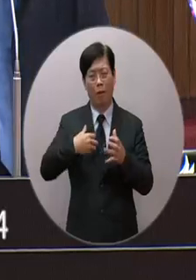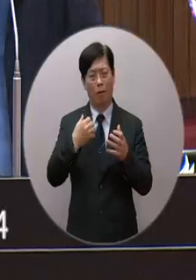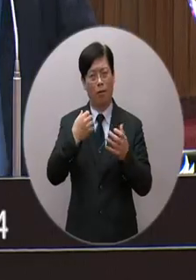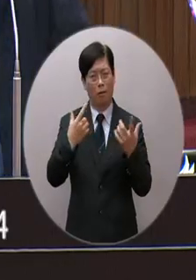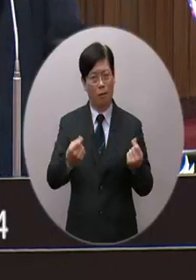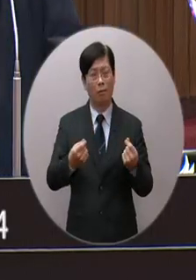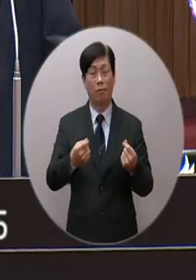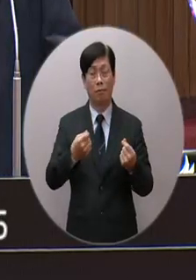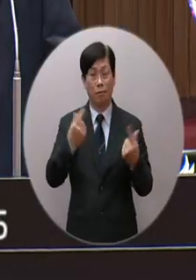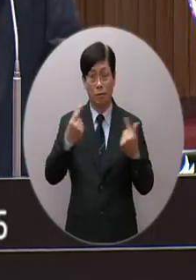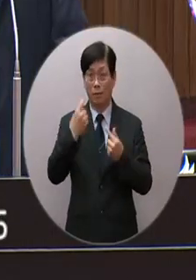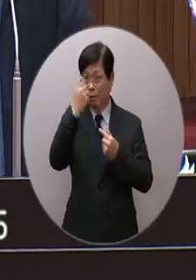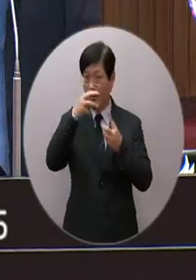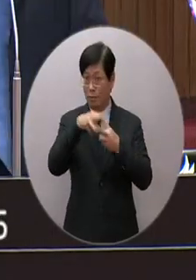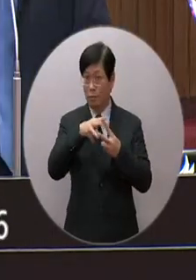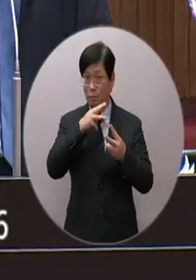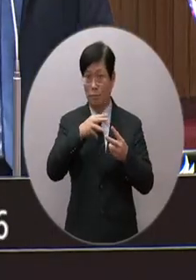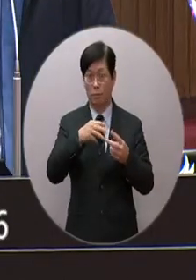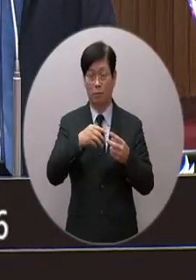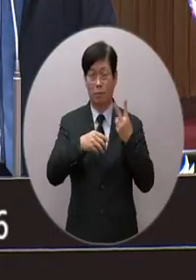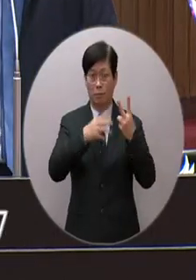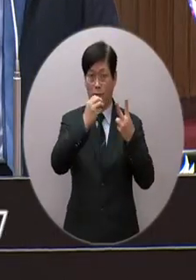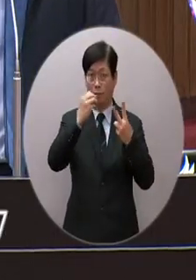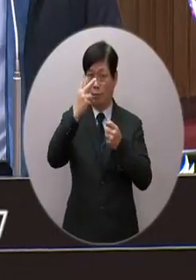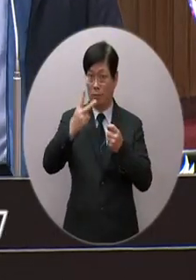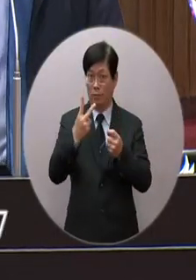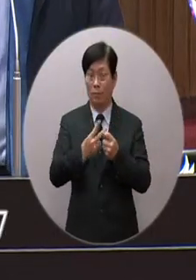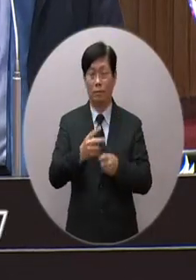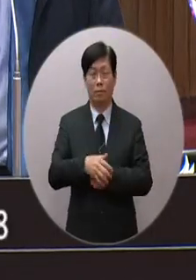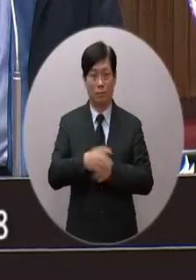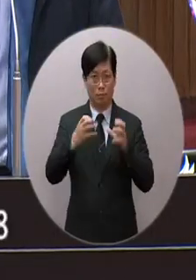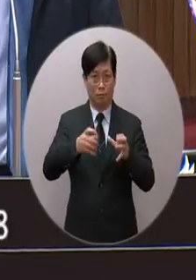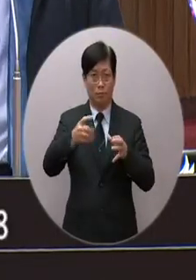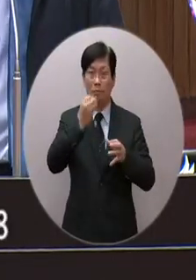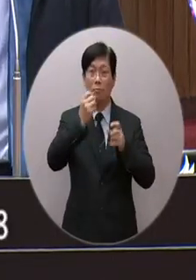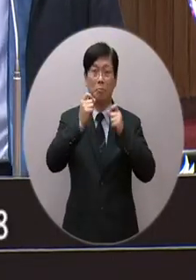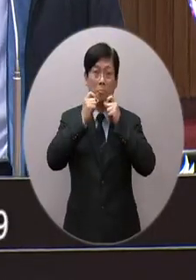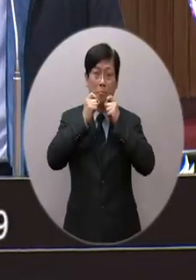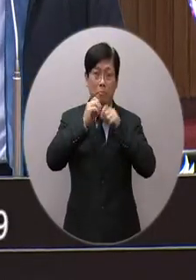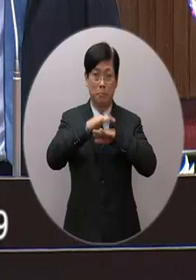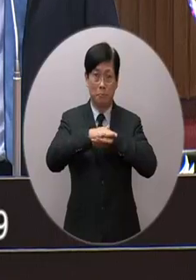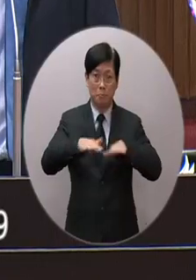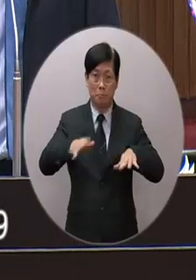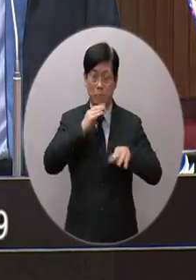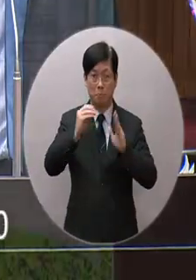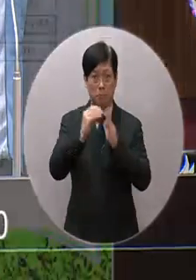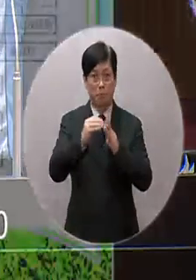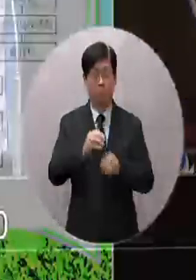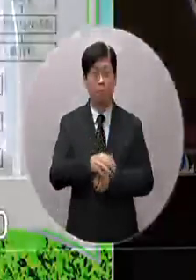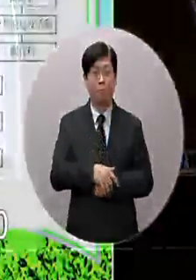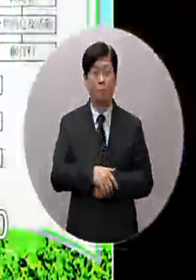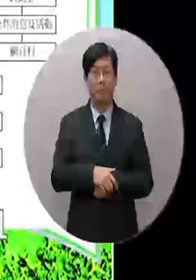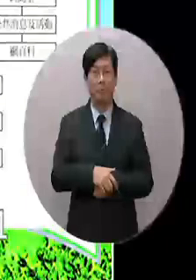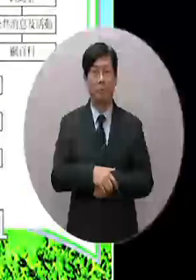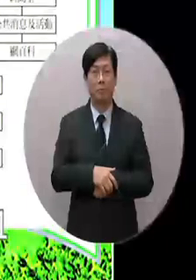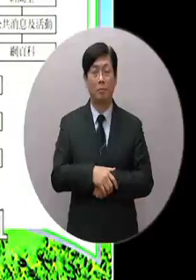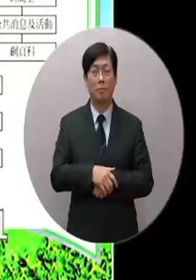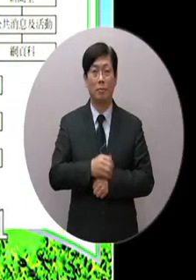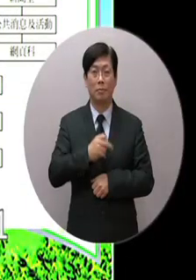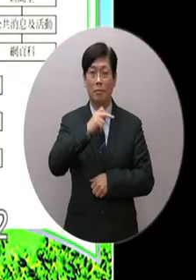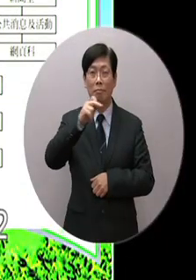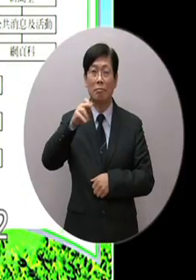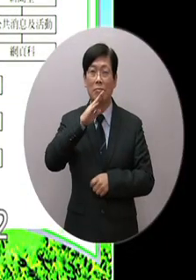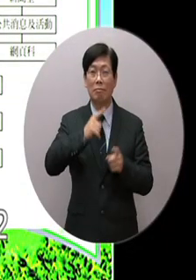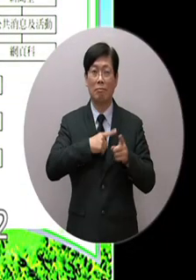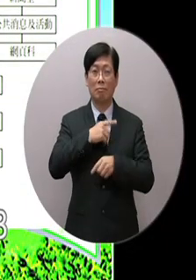看欧洲呢，伫2002年成立一个食品安全局，咱英文叫做